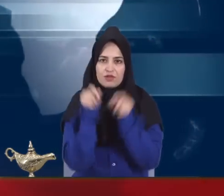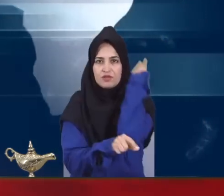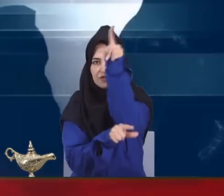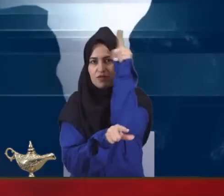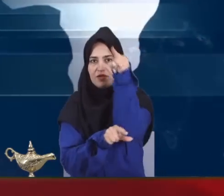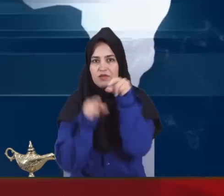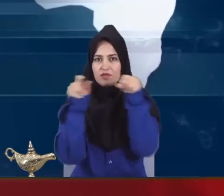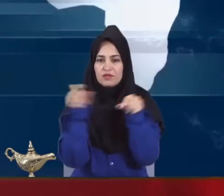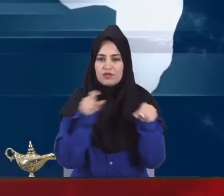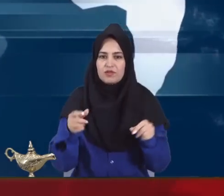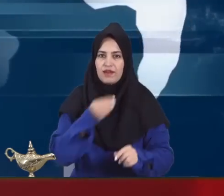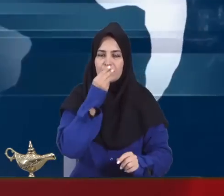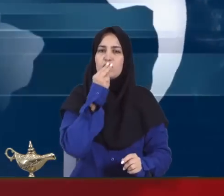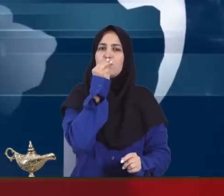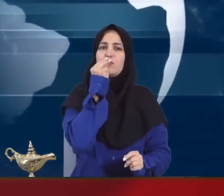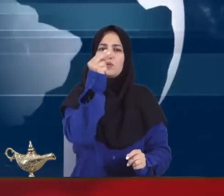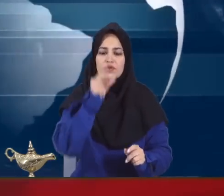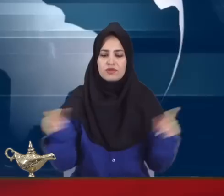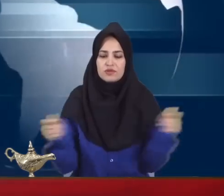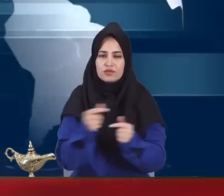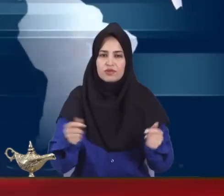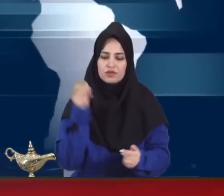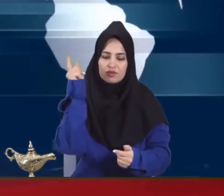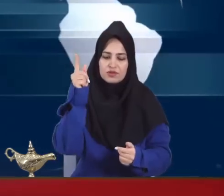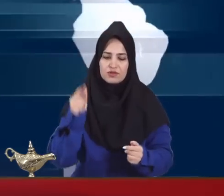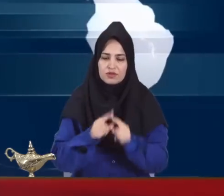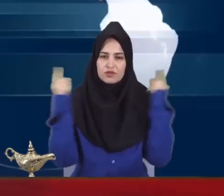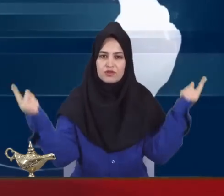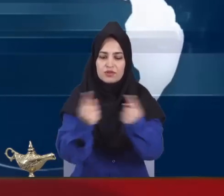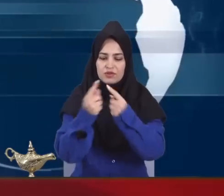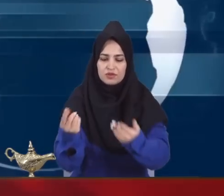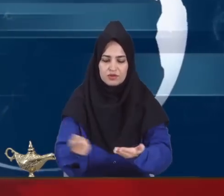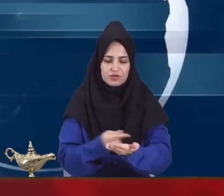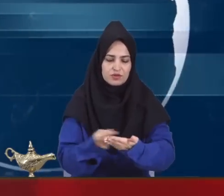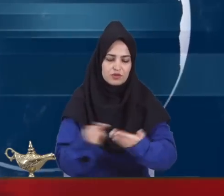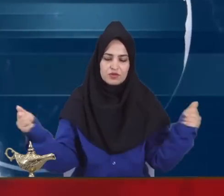و سایر بازیکنان به قرارداد اضافه می‌کرده.